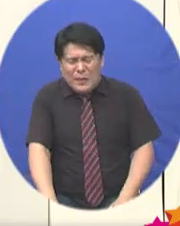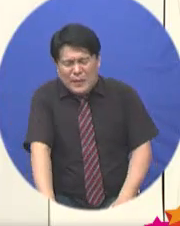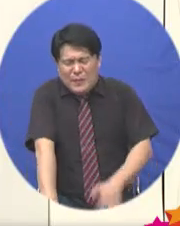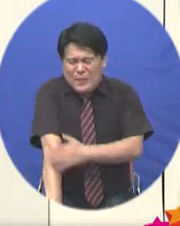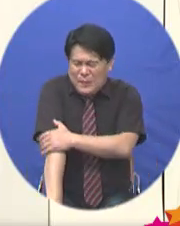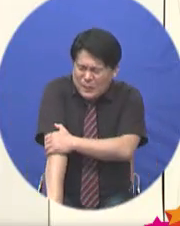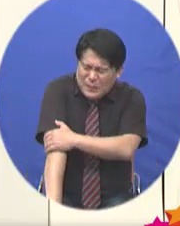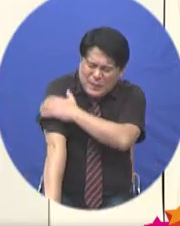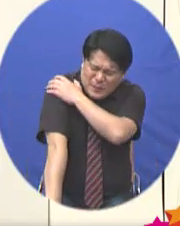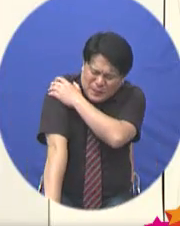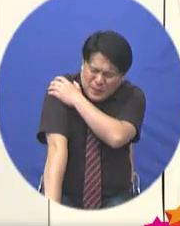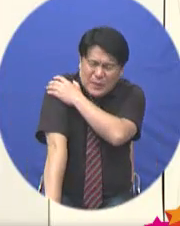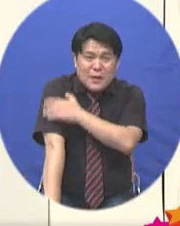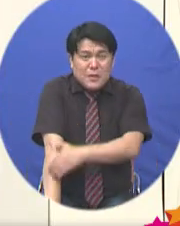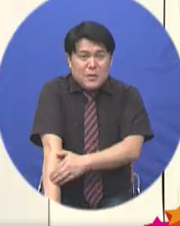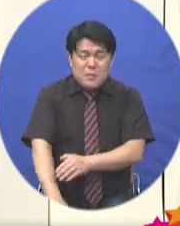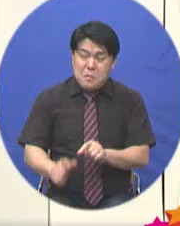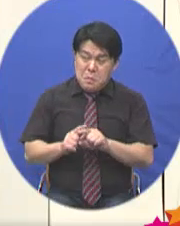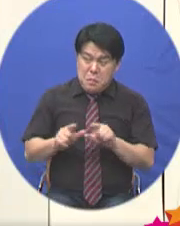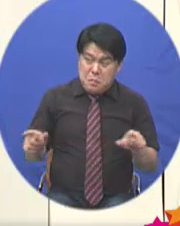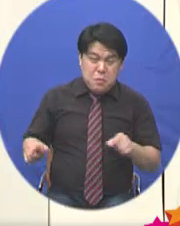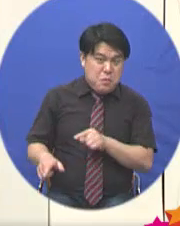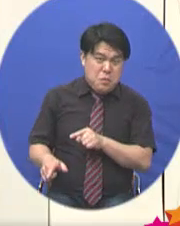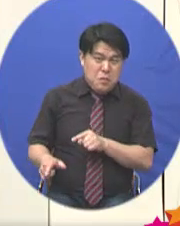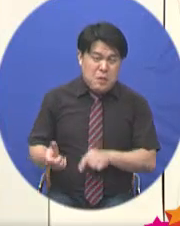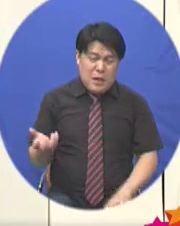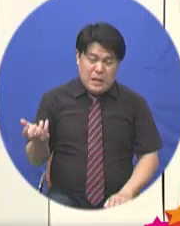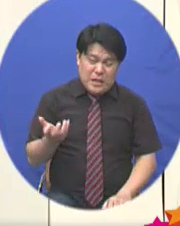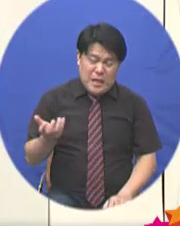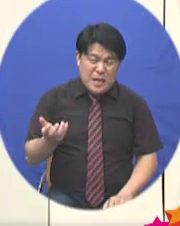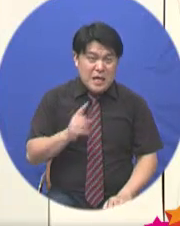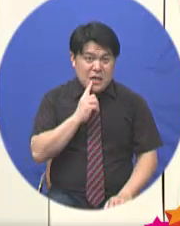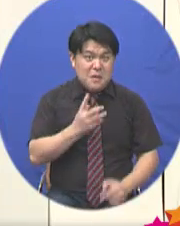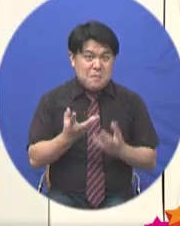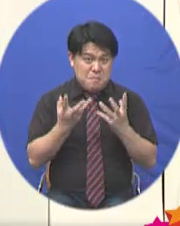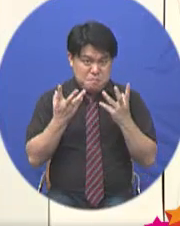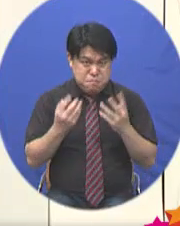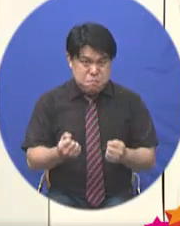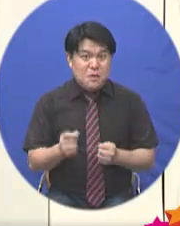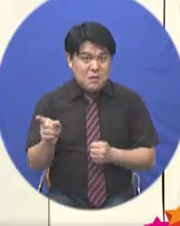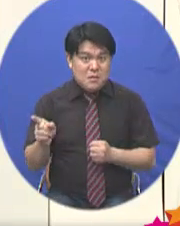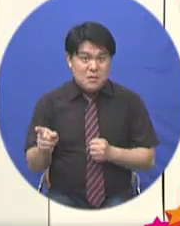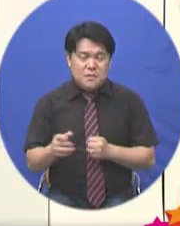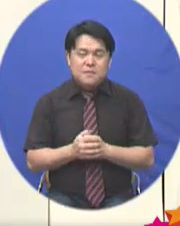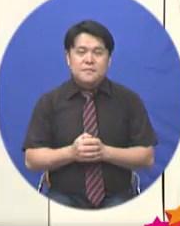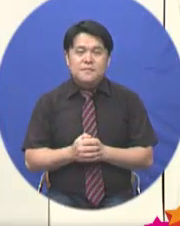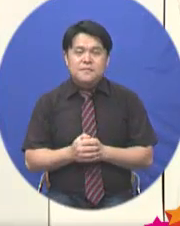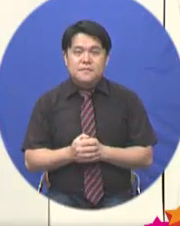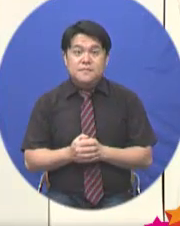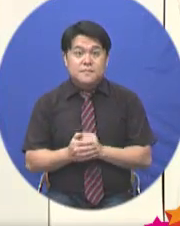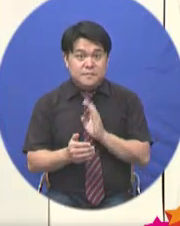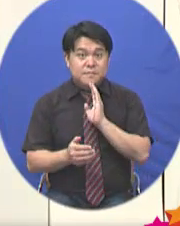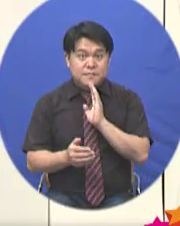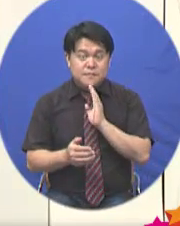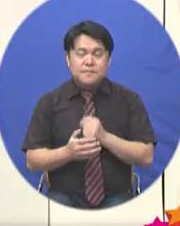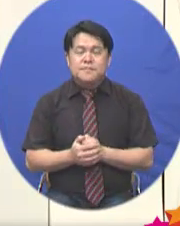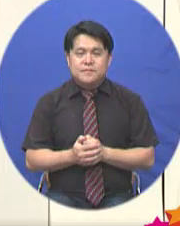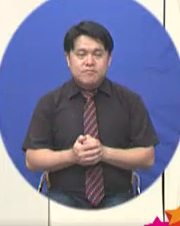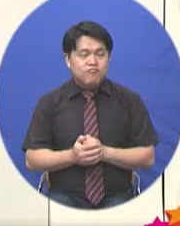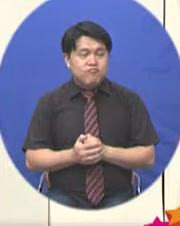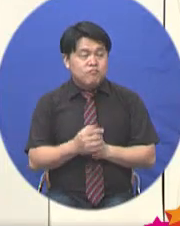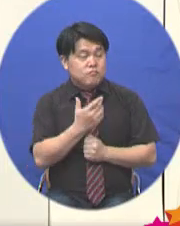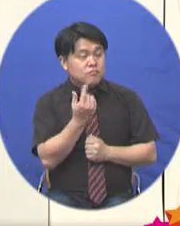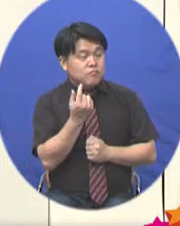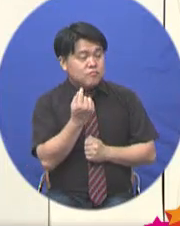아이고 다리야 하고 상당히 이 뼈 마디마디를 그냥 막 호소하는 분들이 맞아요. 많이 계세요.